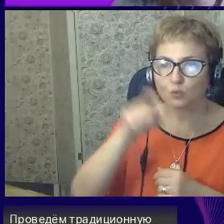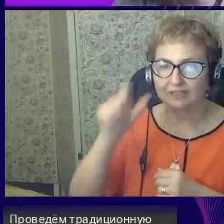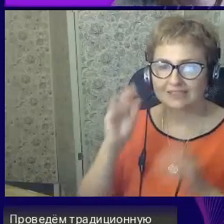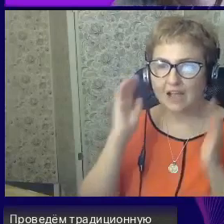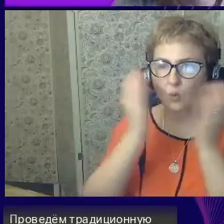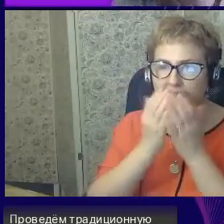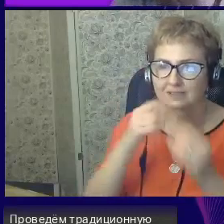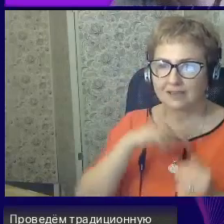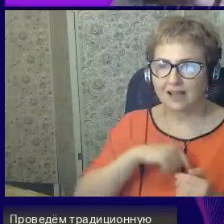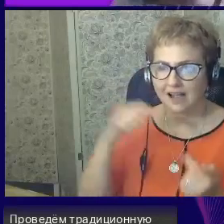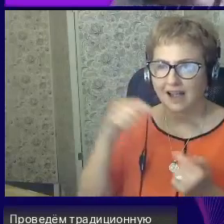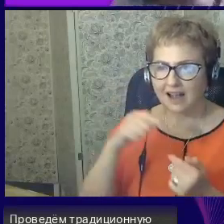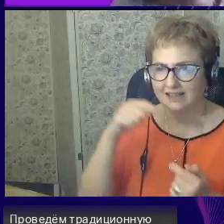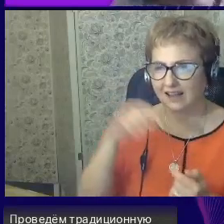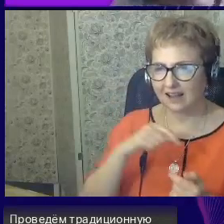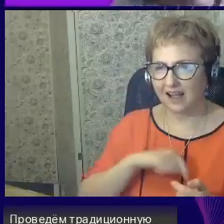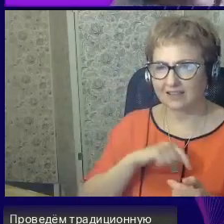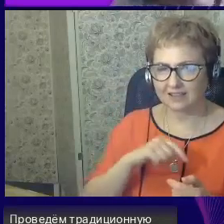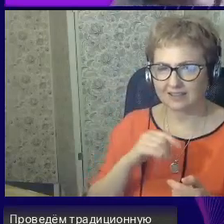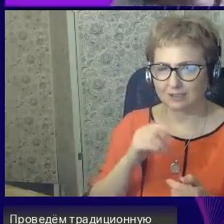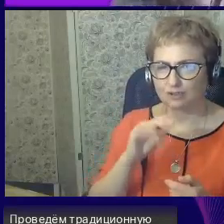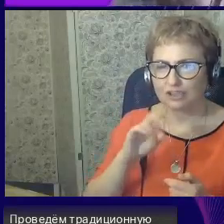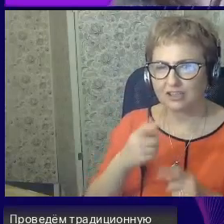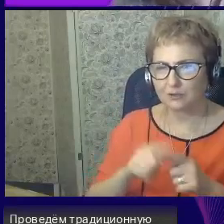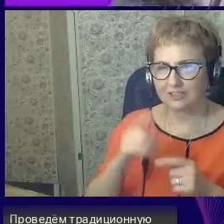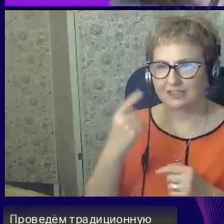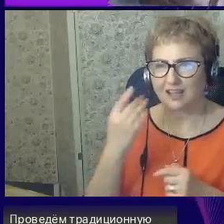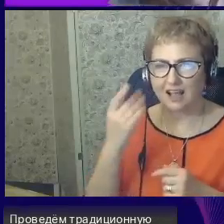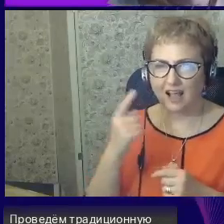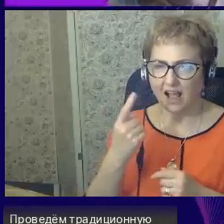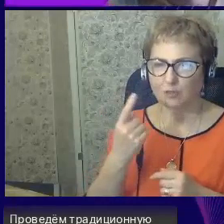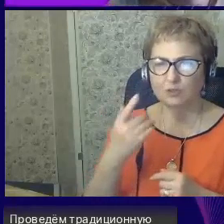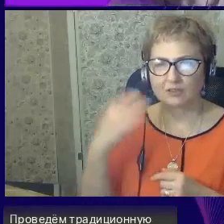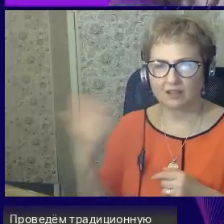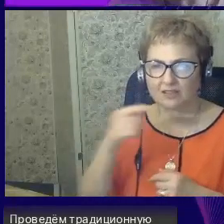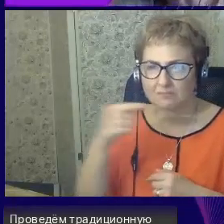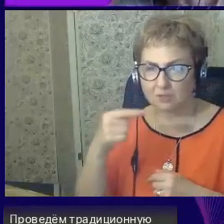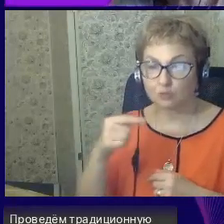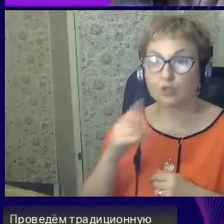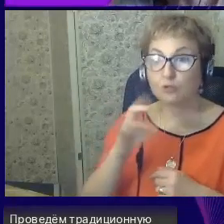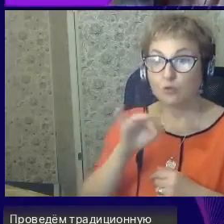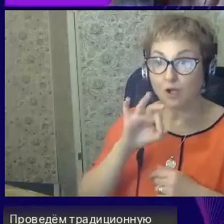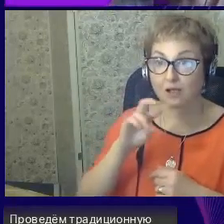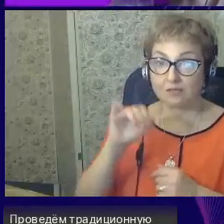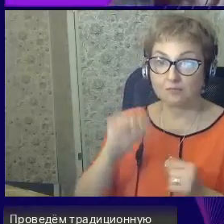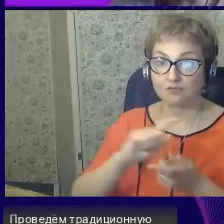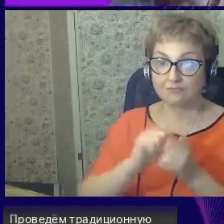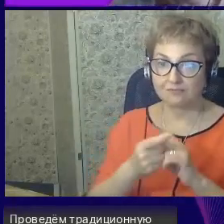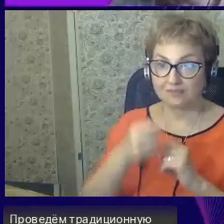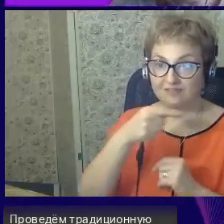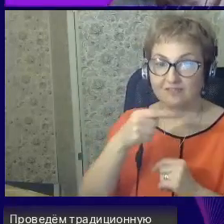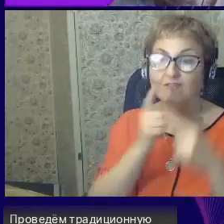Есть у людей с аутизмом характерные черты, которые как бы с одной стороны минусы, но они могут превратиться в